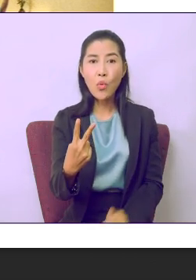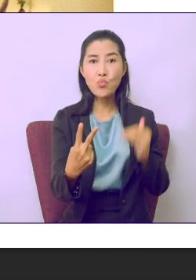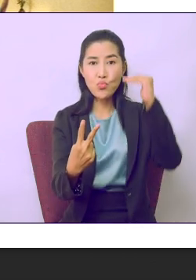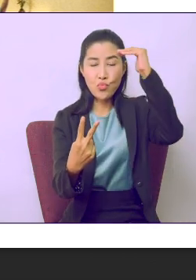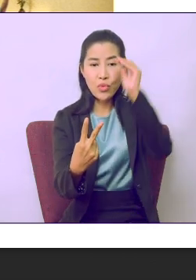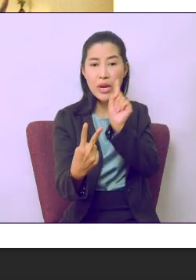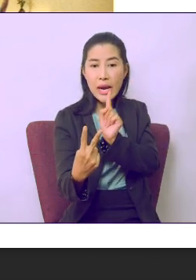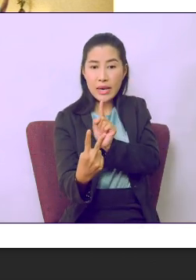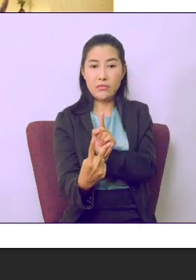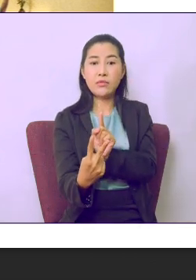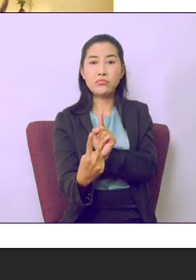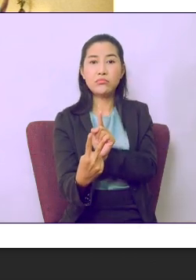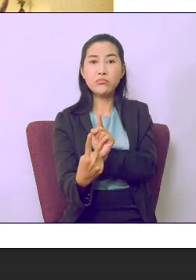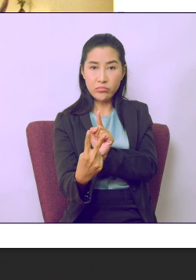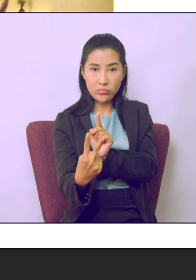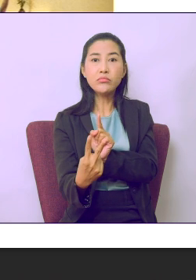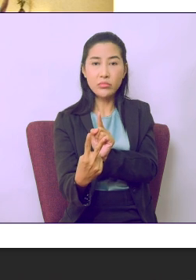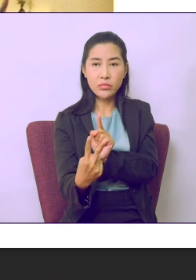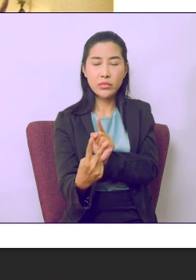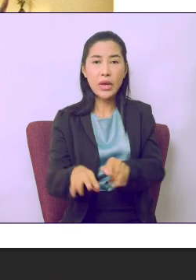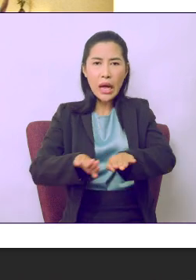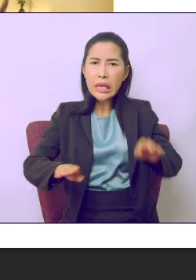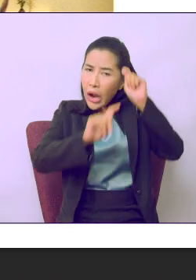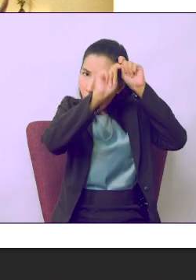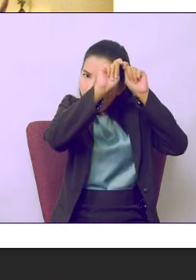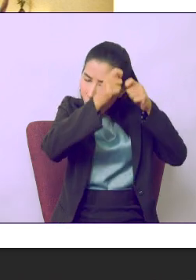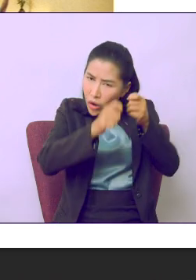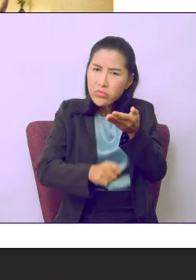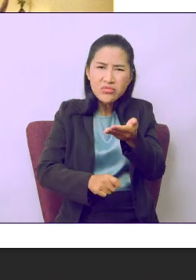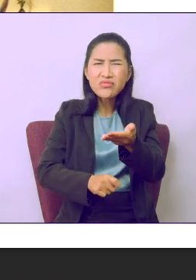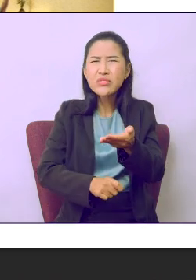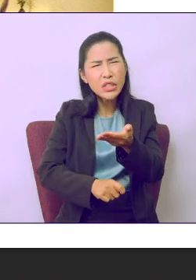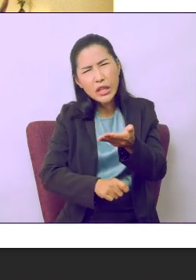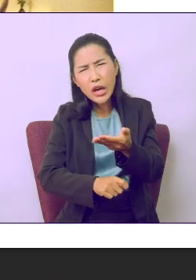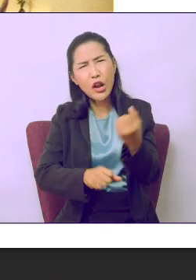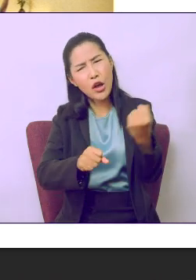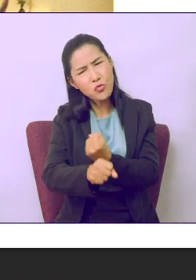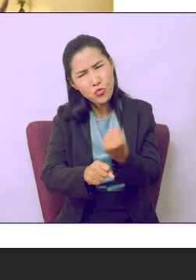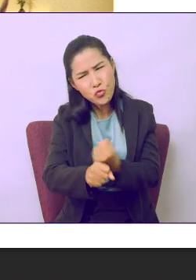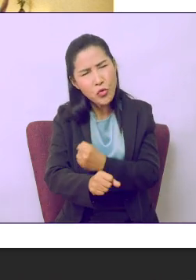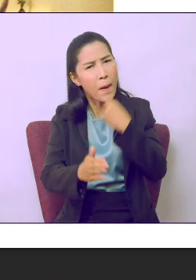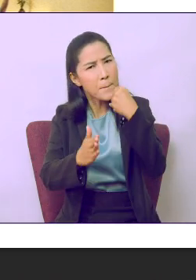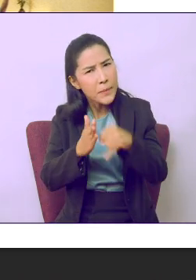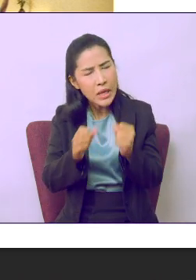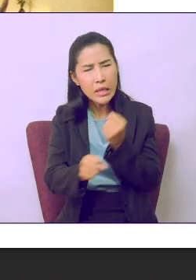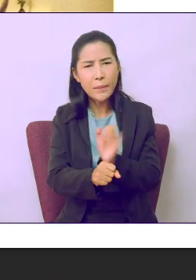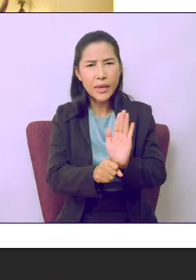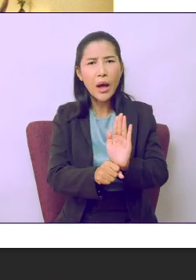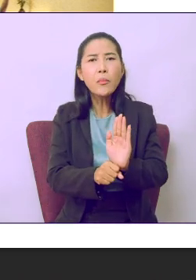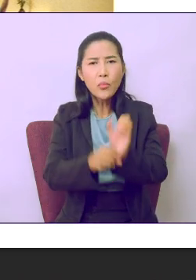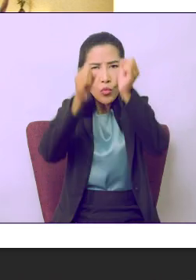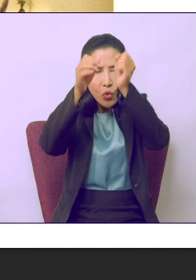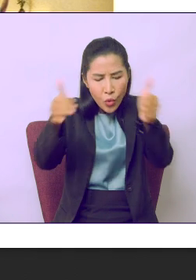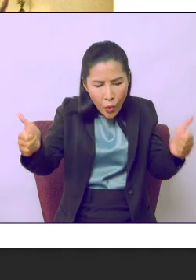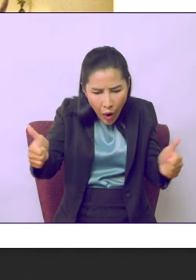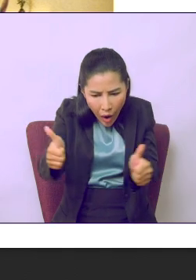นี้นี่ขนาดเด็กออทิสติกนะครับเพราะว่าเพราะว่าไม่งั้นน้องก็จะใช้กล้ามเนื้อผิดหรือไม่ทำหรืออะไรอย่างเงี้ยนะครับเราก็ต้องช่วยกัน